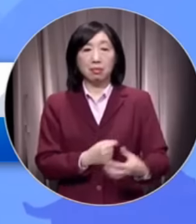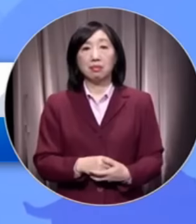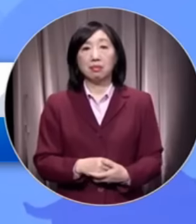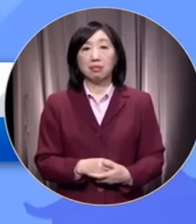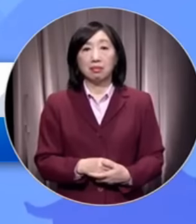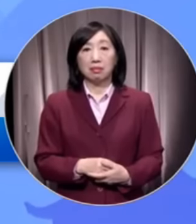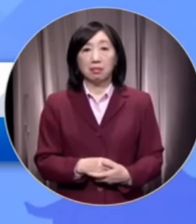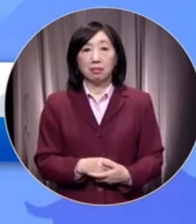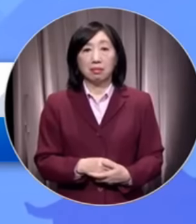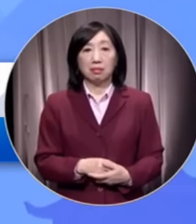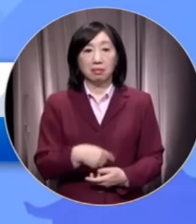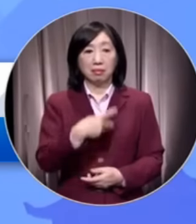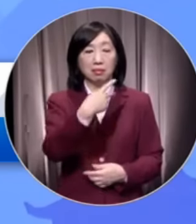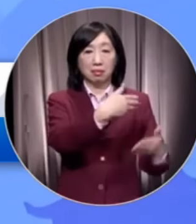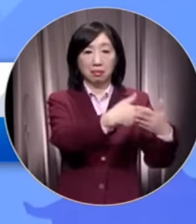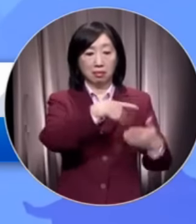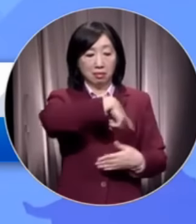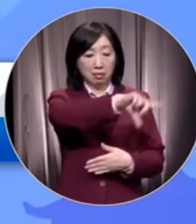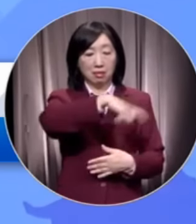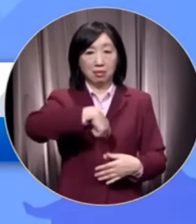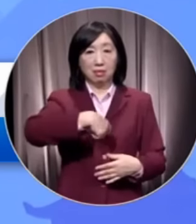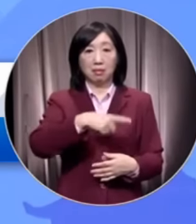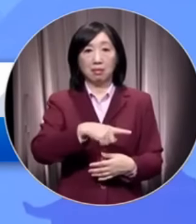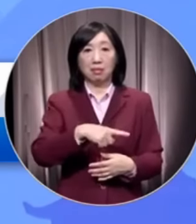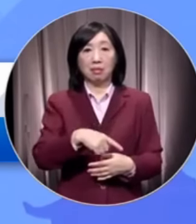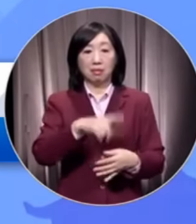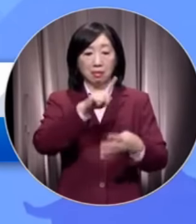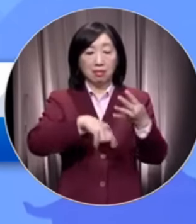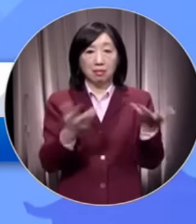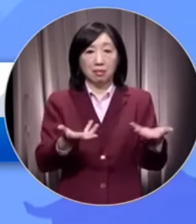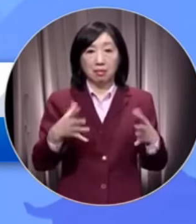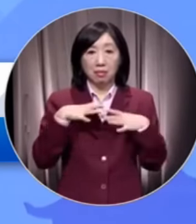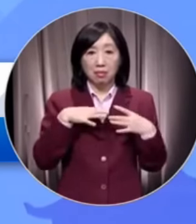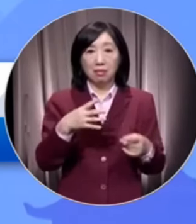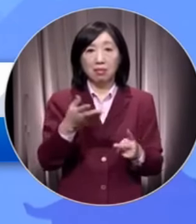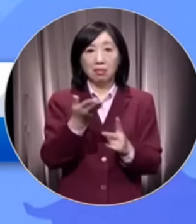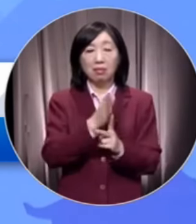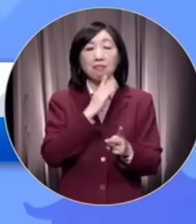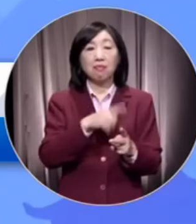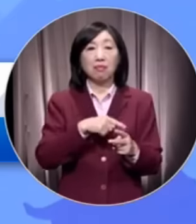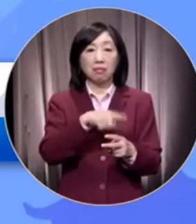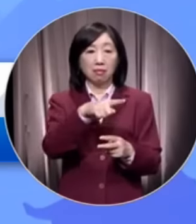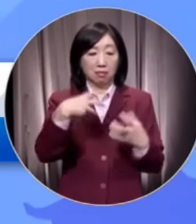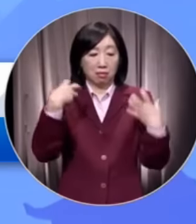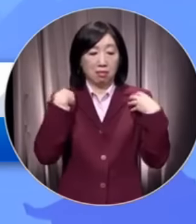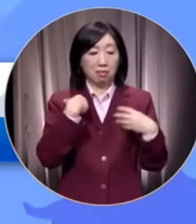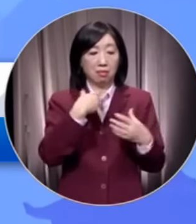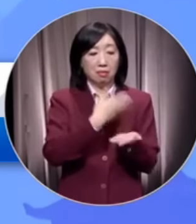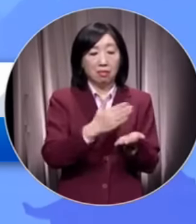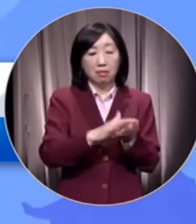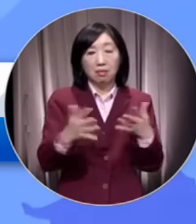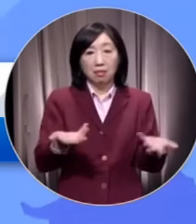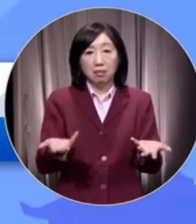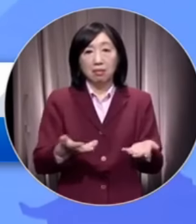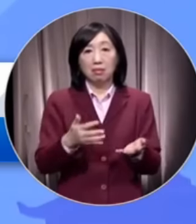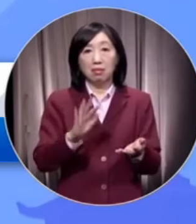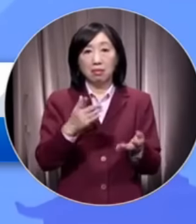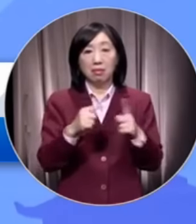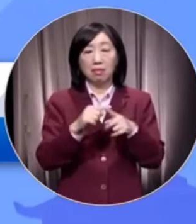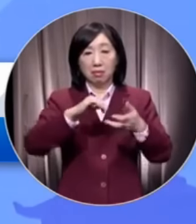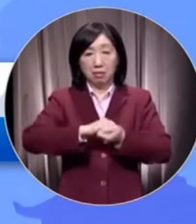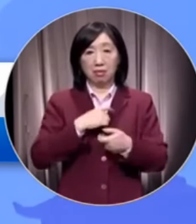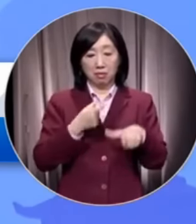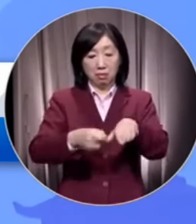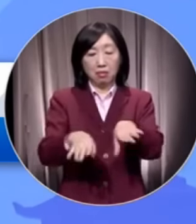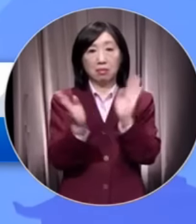诺。至于两岸事务的官员，或者牵涉到两岸的往来处理问题的人，我要至少一定要阳光